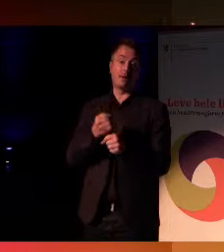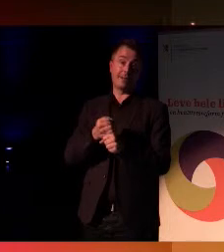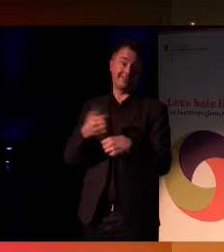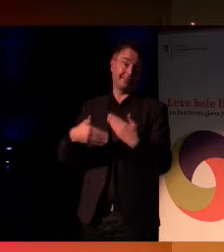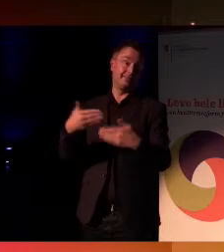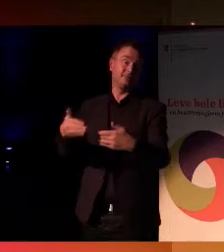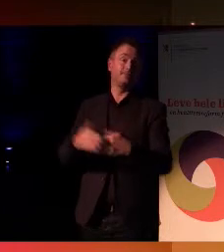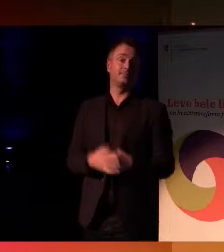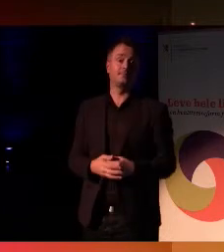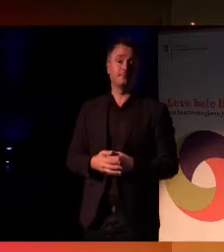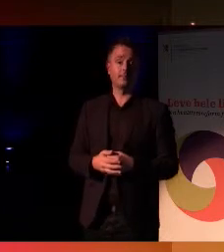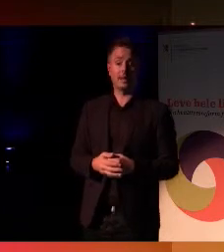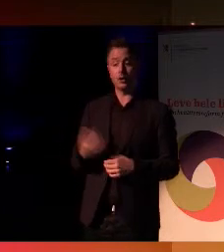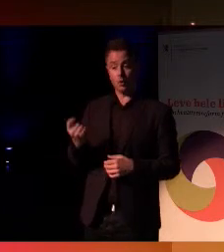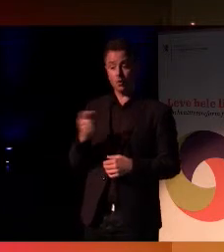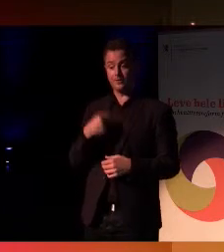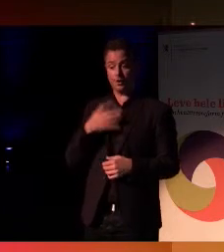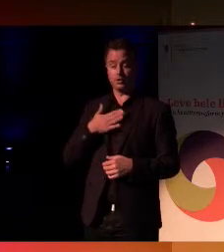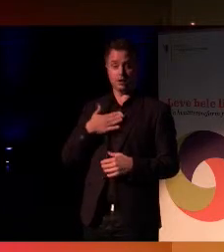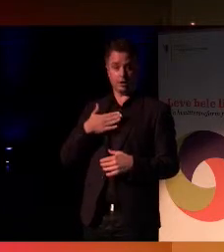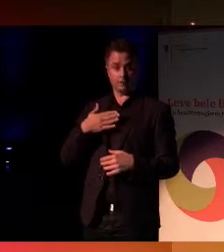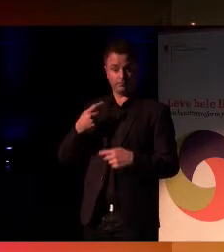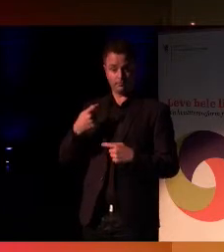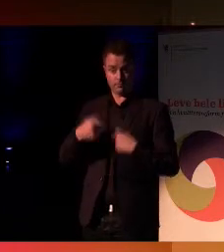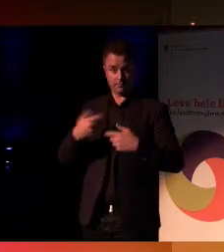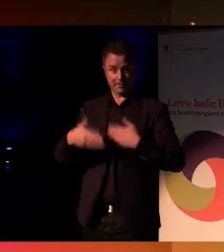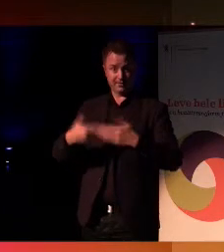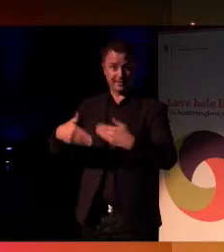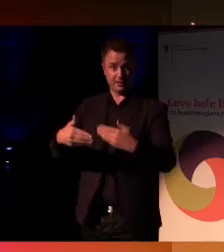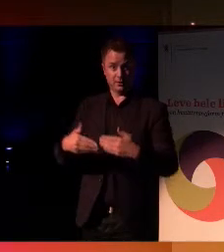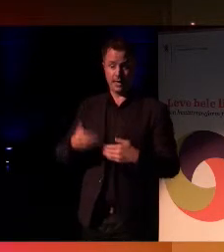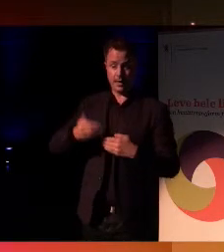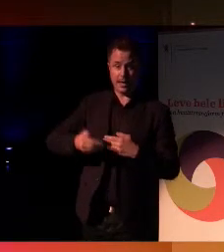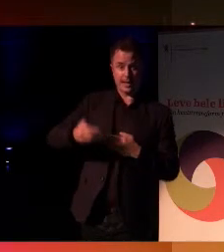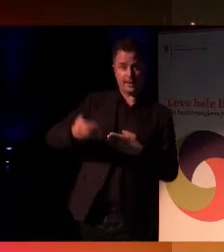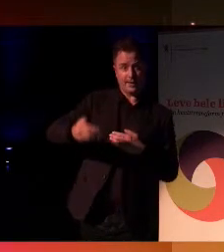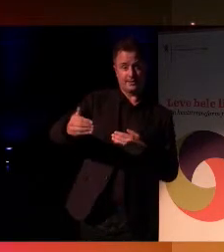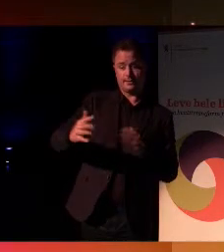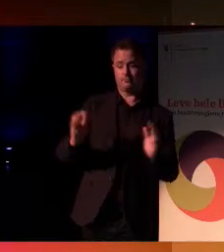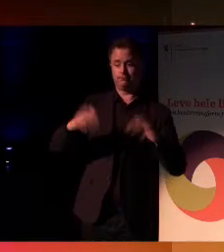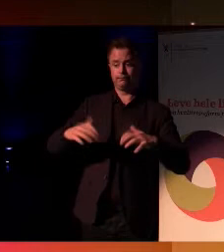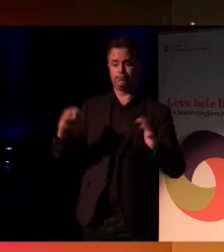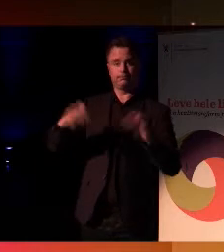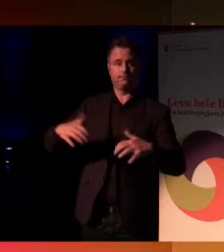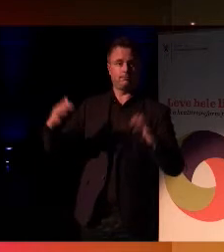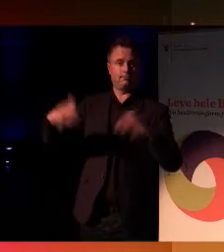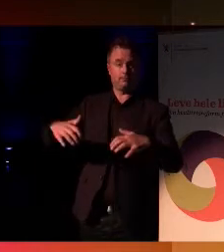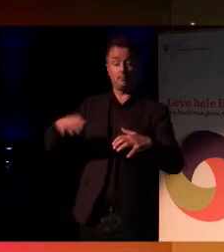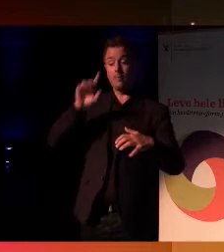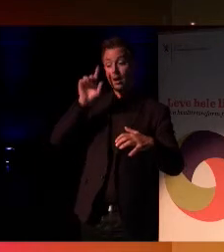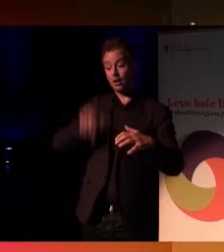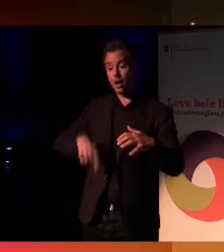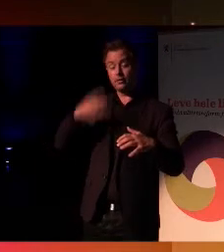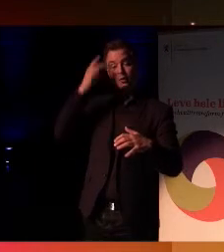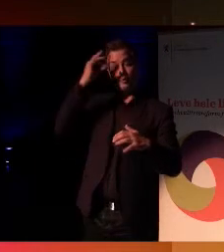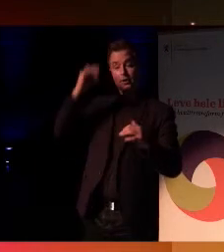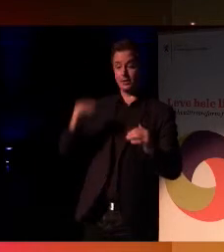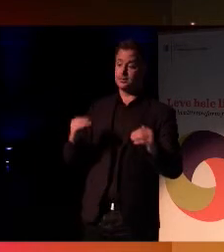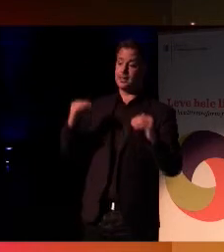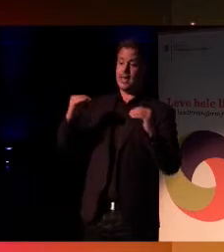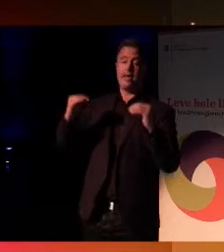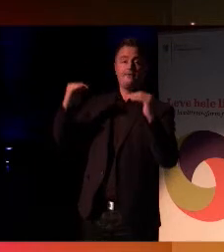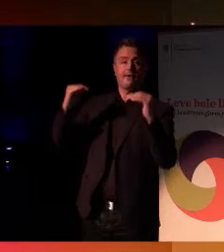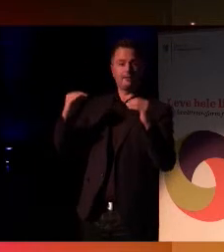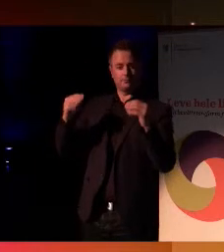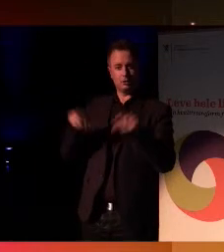Og det er faktisk noe som vi ønsker å videreføre med en sånn regelmessig møtepunkt, der vi kan ha kompetanseheving i